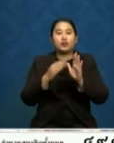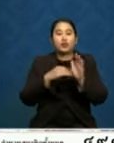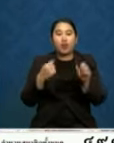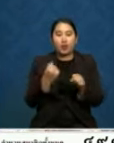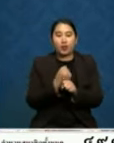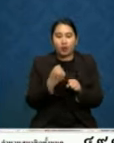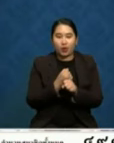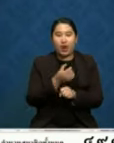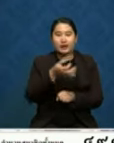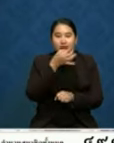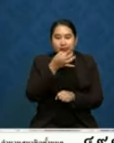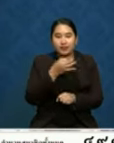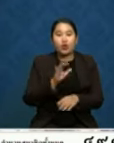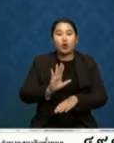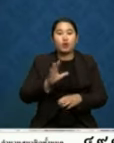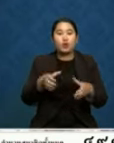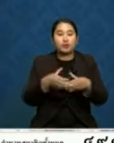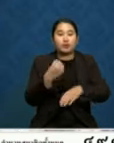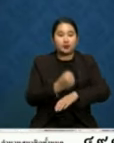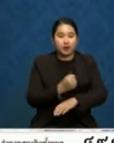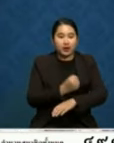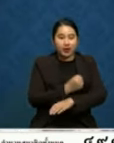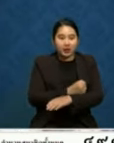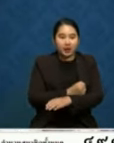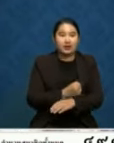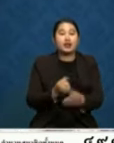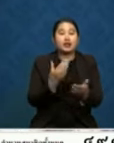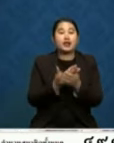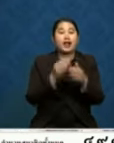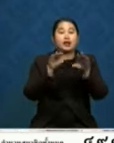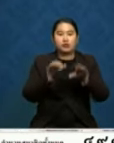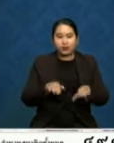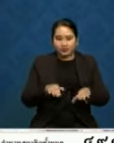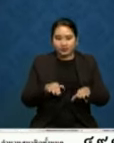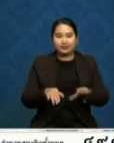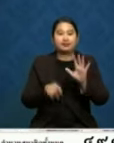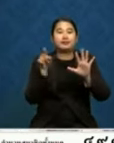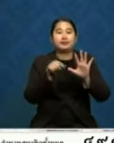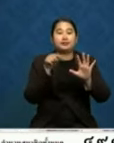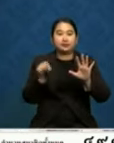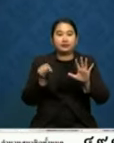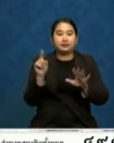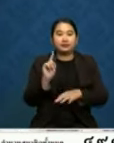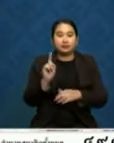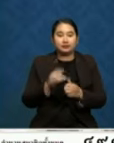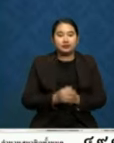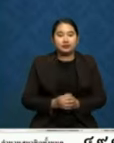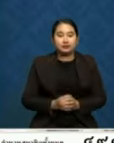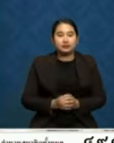คุ้มครองแรงงานนะครับแล้วก็ขอแปรยติขอเสนอปรับลดงบประมาณลง 5% ดังนี้ครับ